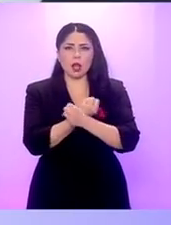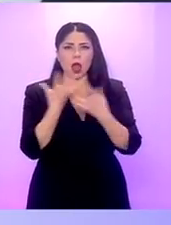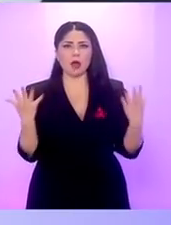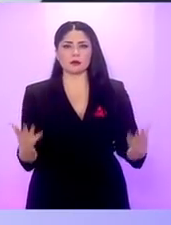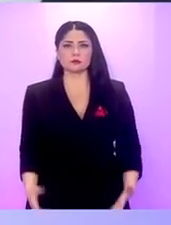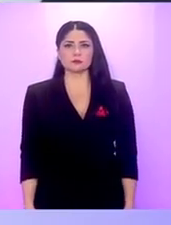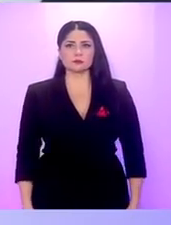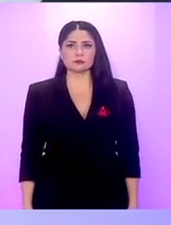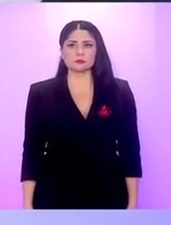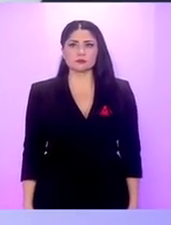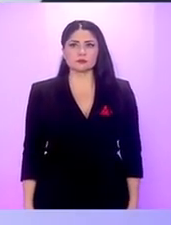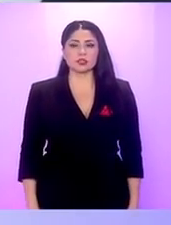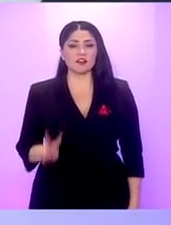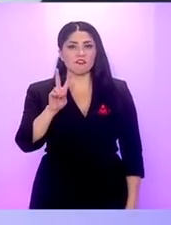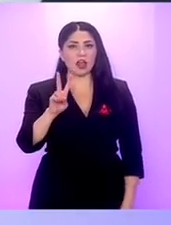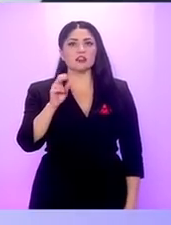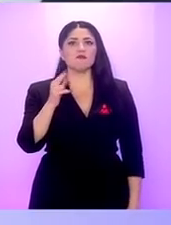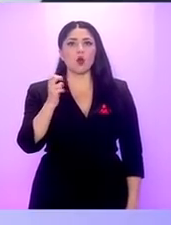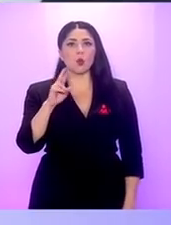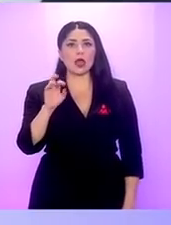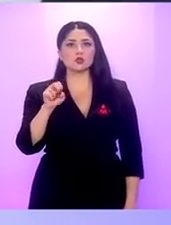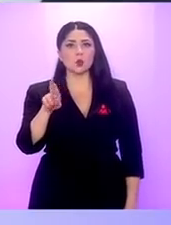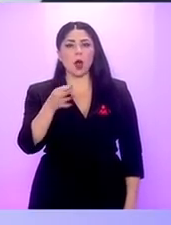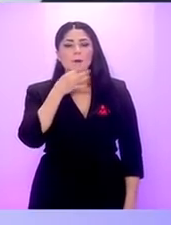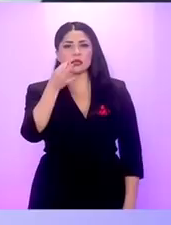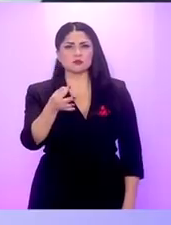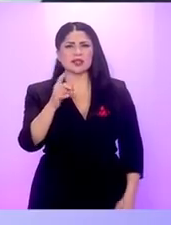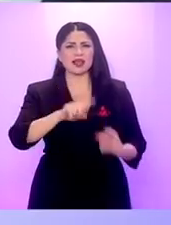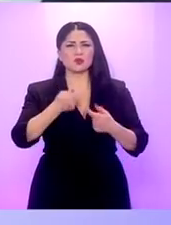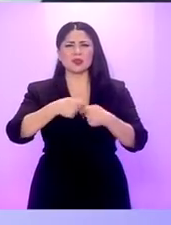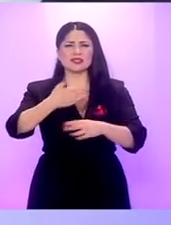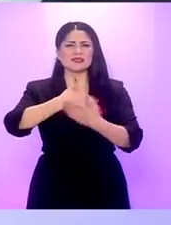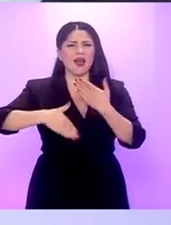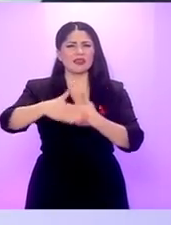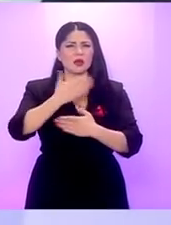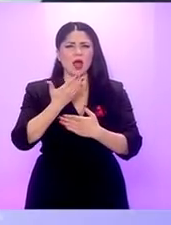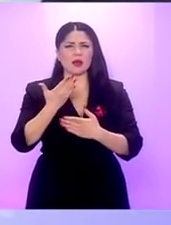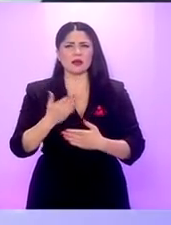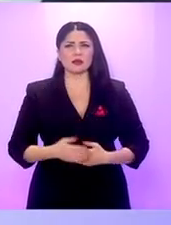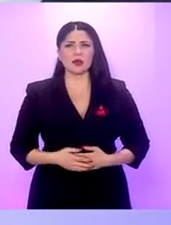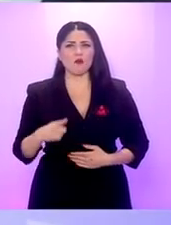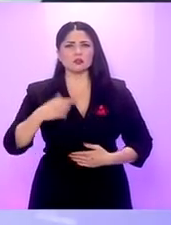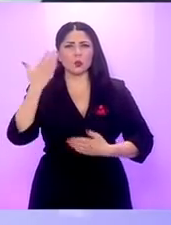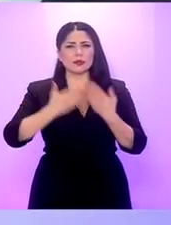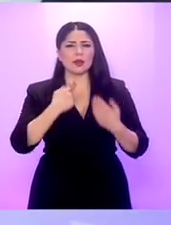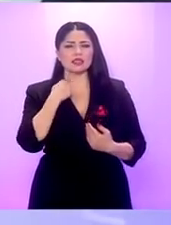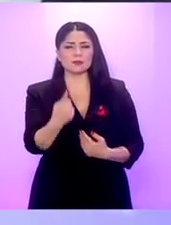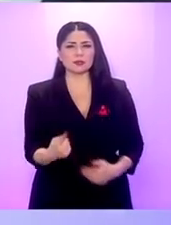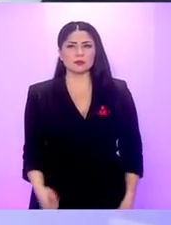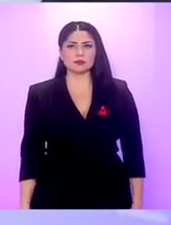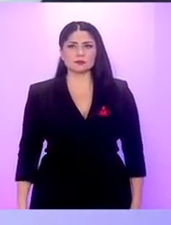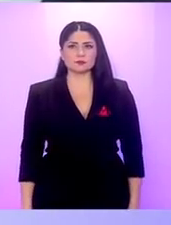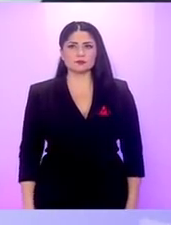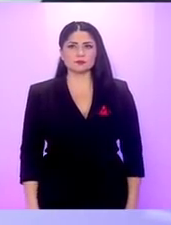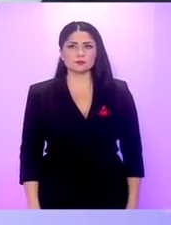și spunea Vlad Voiculescu în legătură cu toate aceste scandaluri care au tot fost în ultimele săptămâni